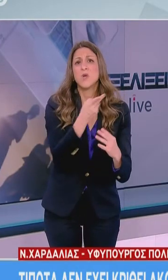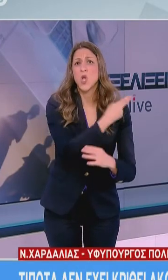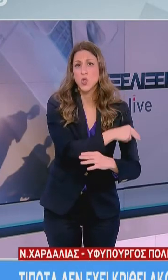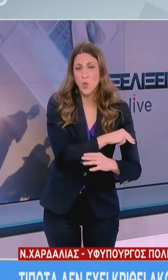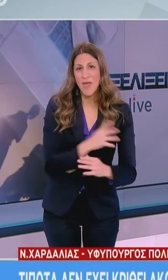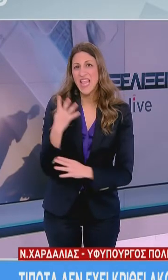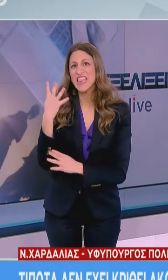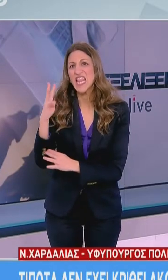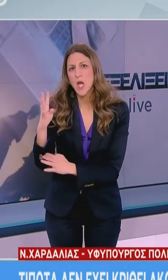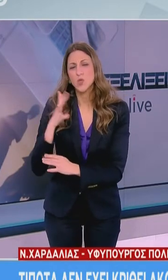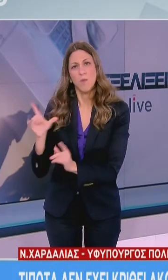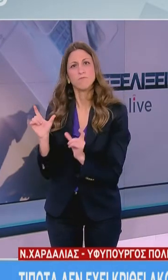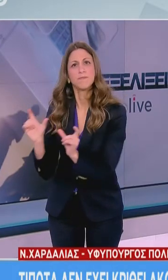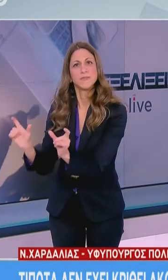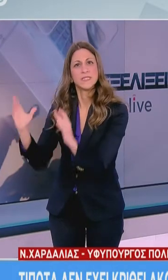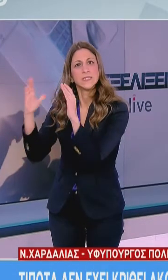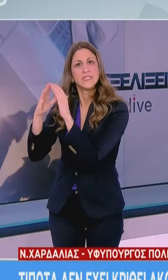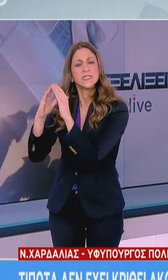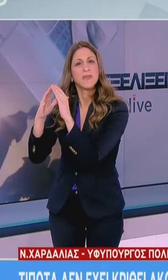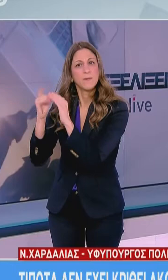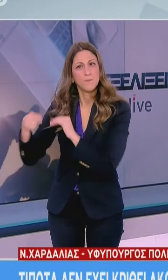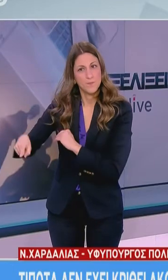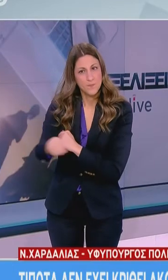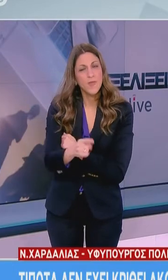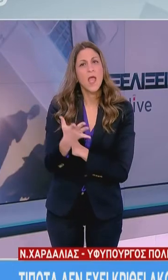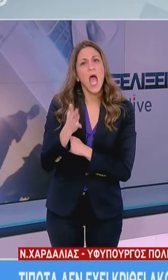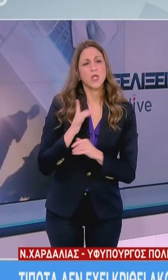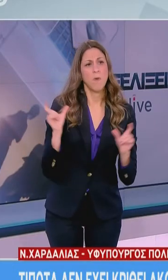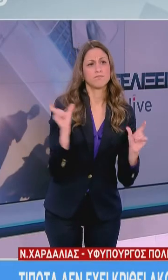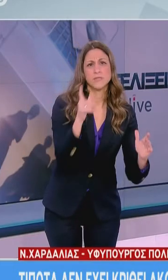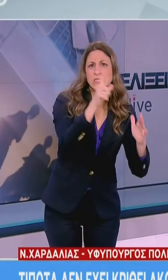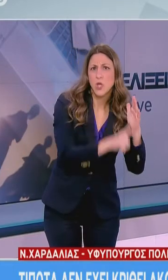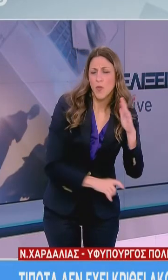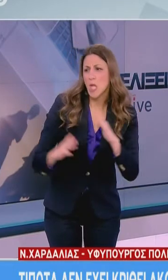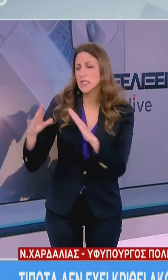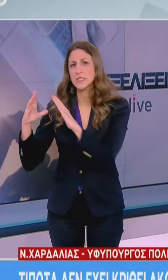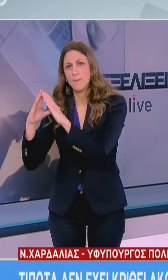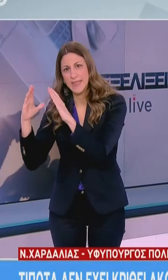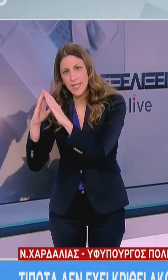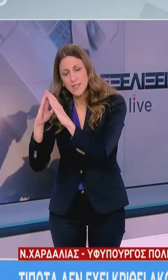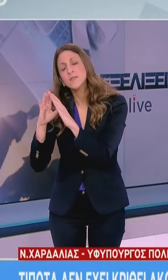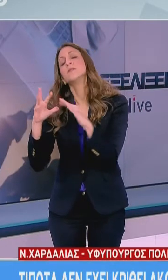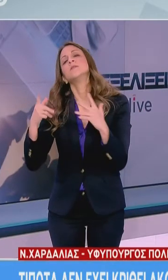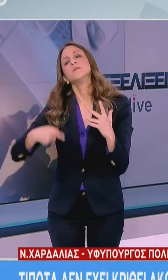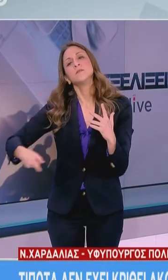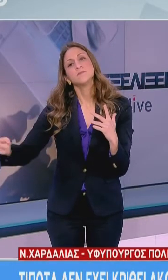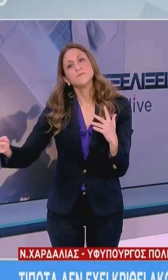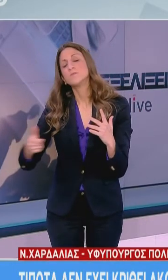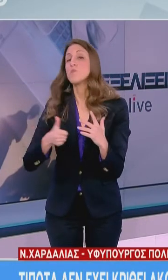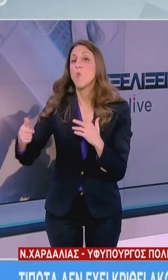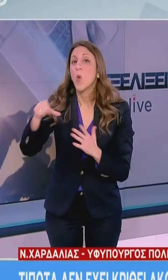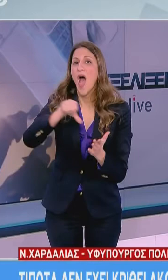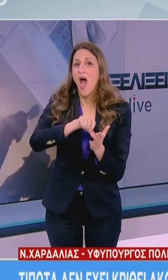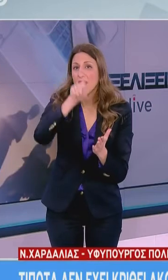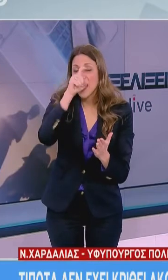419 είναι σε καραντίνα κατοίκων. Επίσης σε καραντίνα είτε σε ξενοδοχείο είτε κατοίκων, λόγω στενών επαφών ή εισόδου στη χώρα, μόνο στην